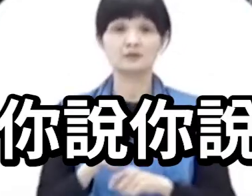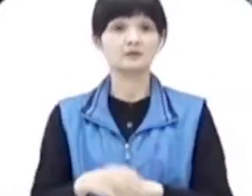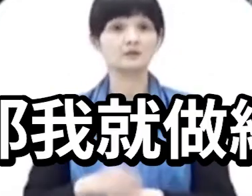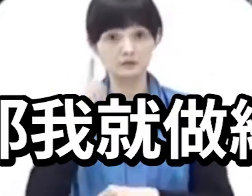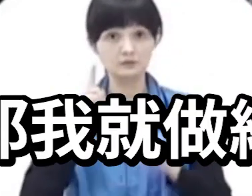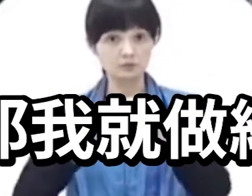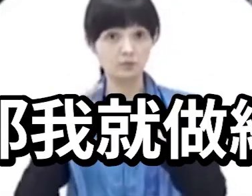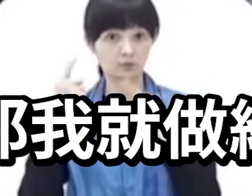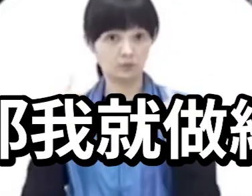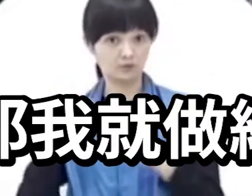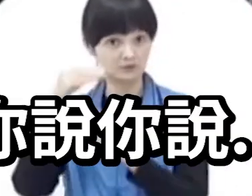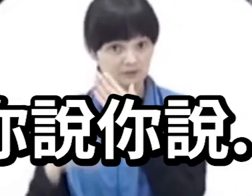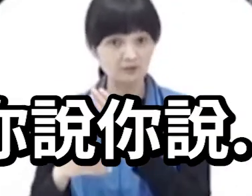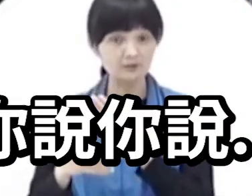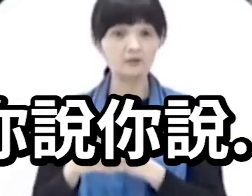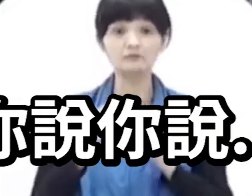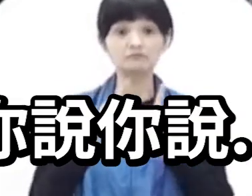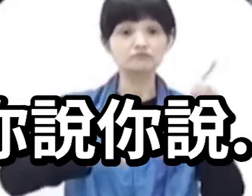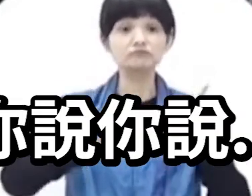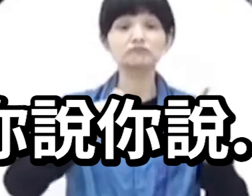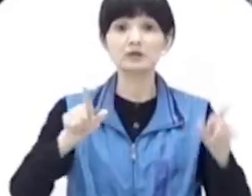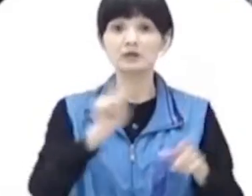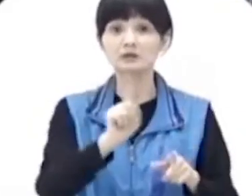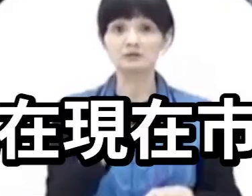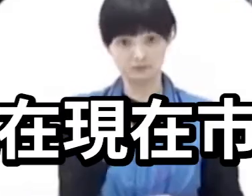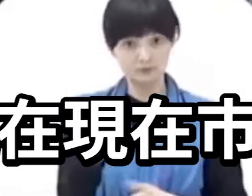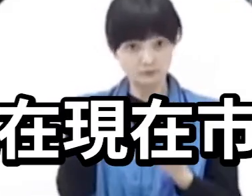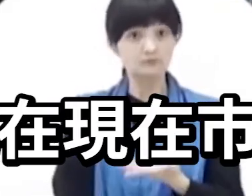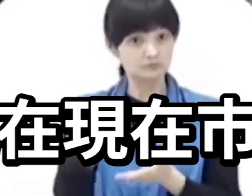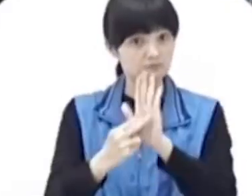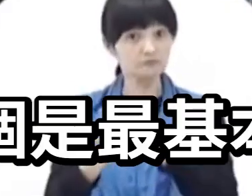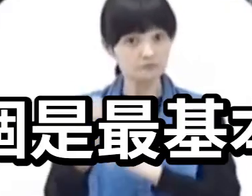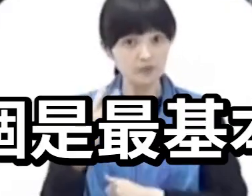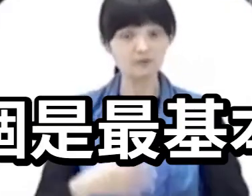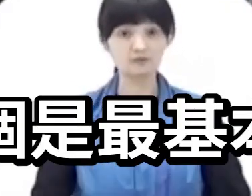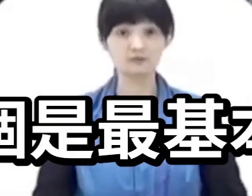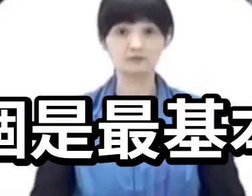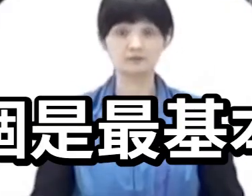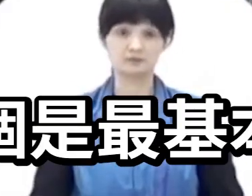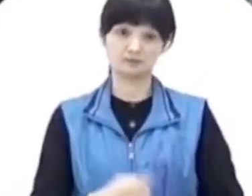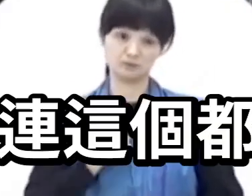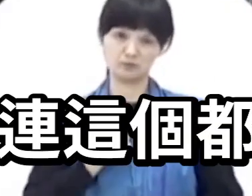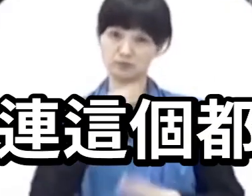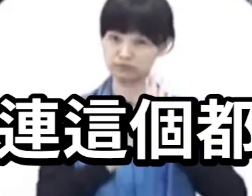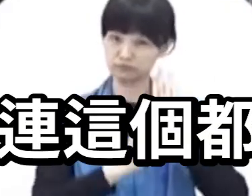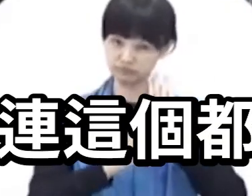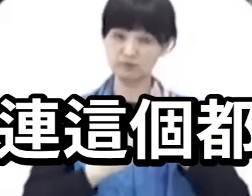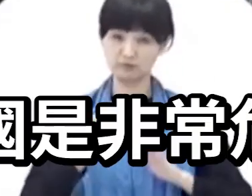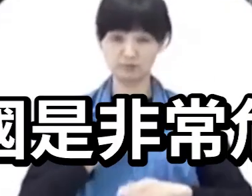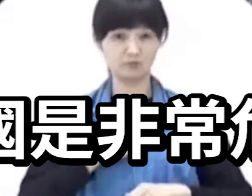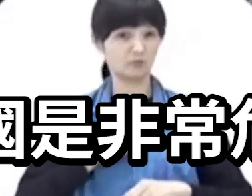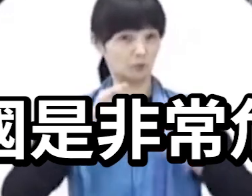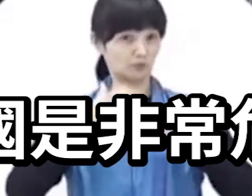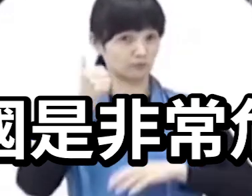说。 我说，那我就做总统了。我说。 你说，你说，你说，你说。 市长， 因为我这样在市政， 这个是最基本的。如果你连这个都不